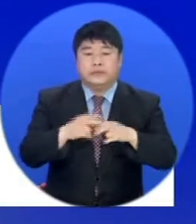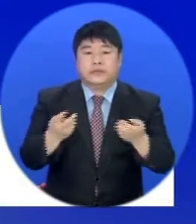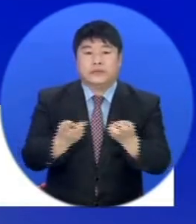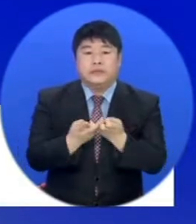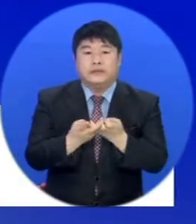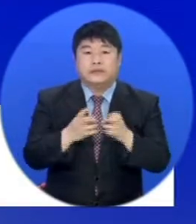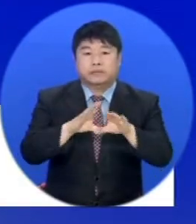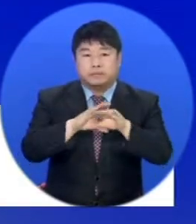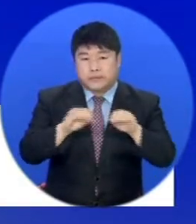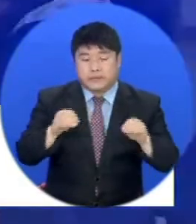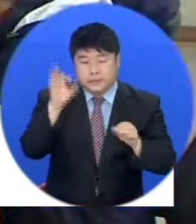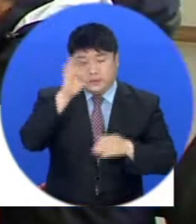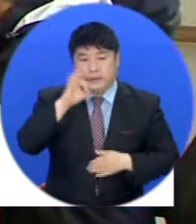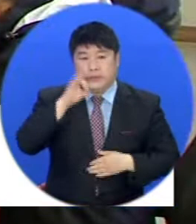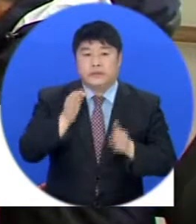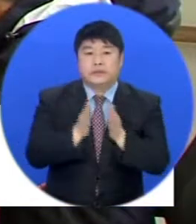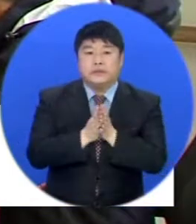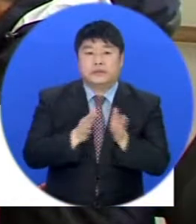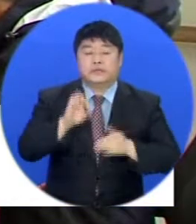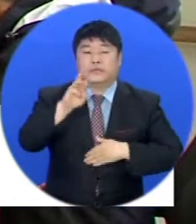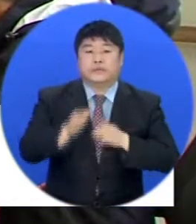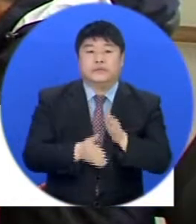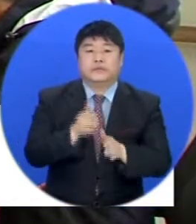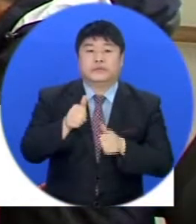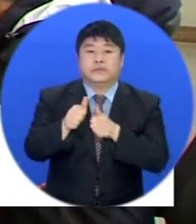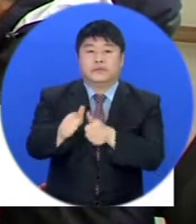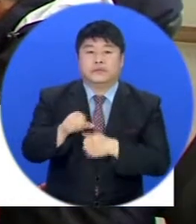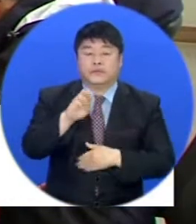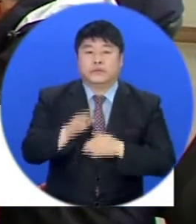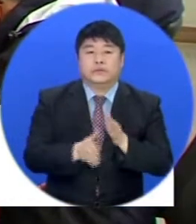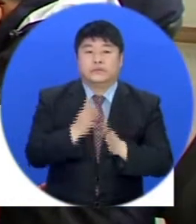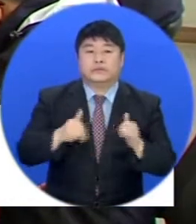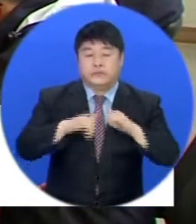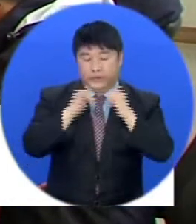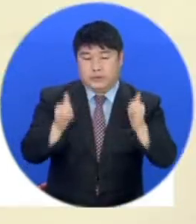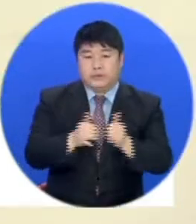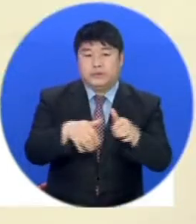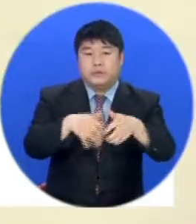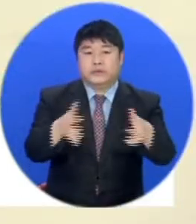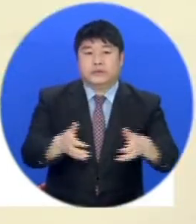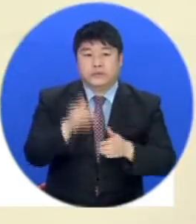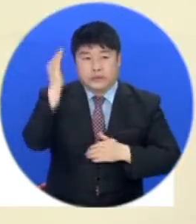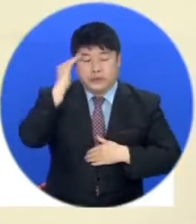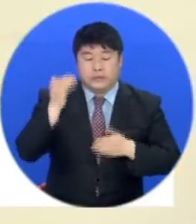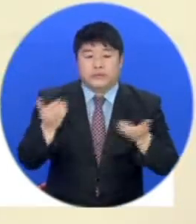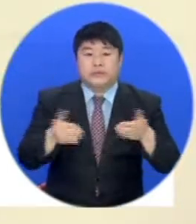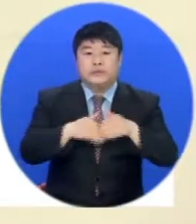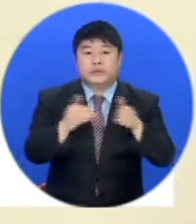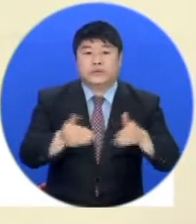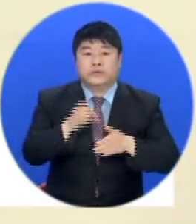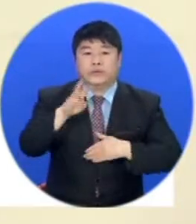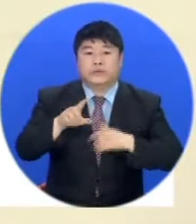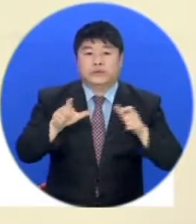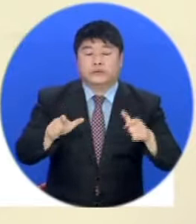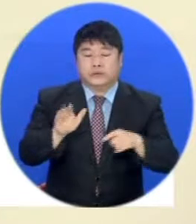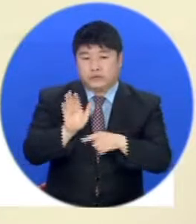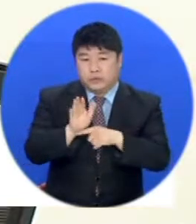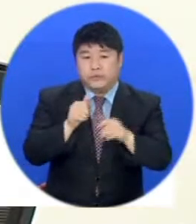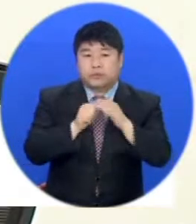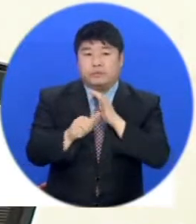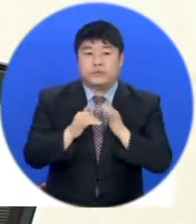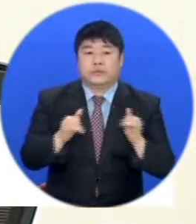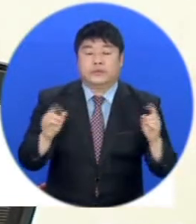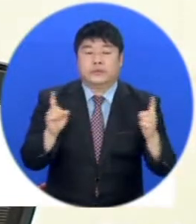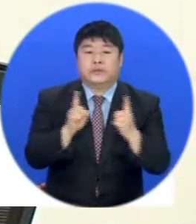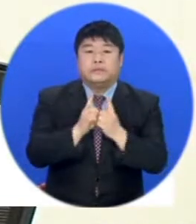찾기에 함께 나섰습니다. 광주시에 따르면 광주 시민사회단체가 한국노총 광주지역본부 대표자들을 만난